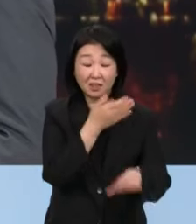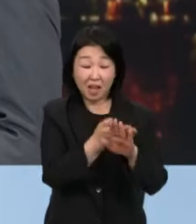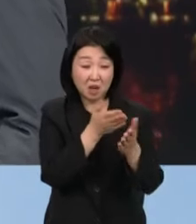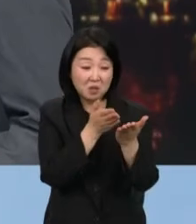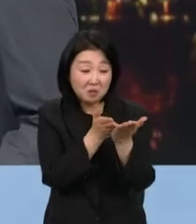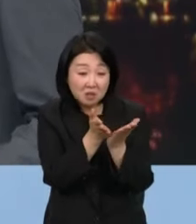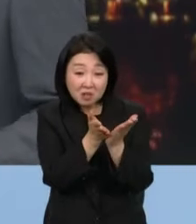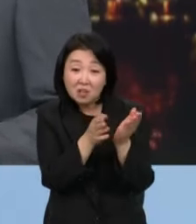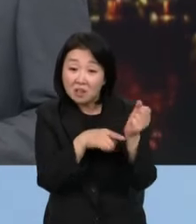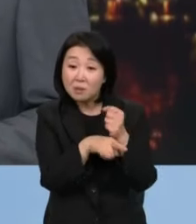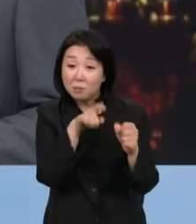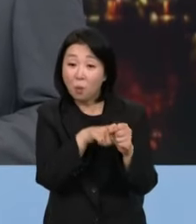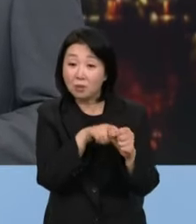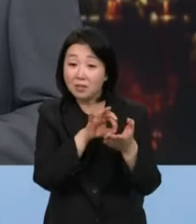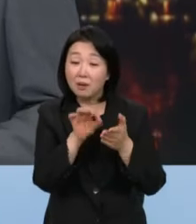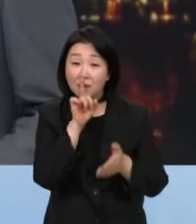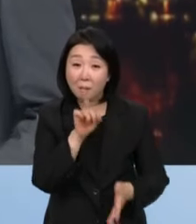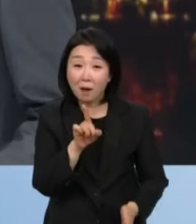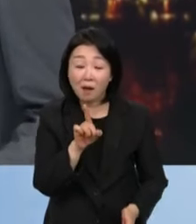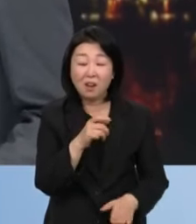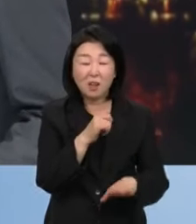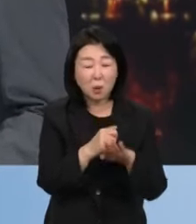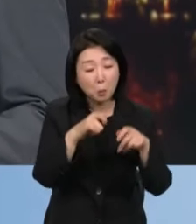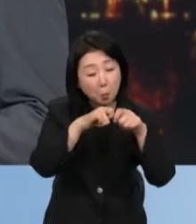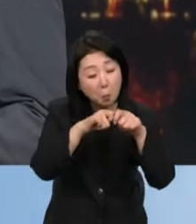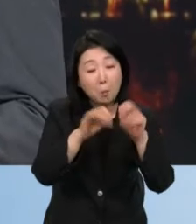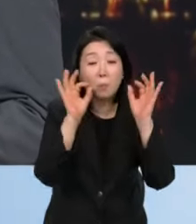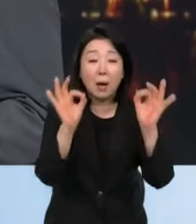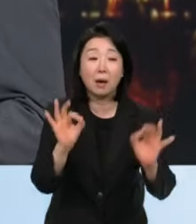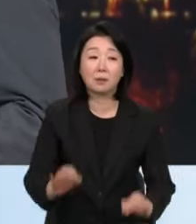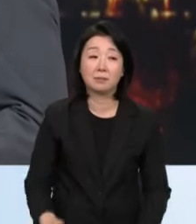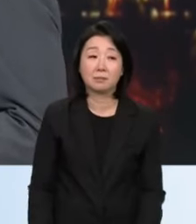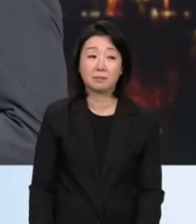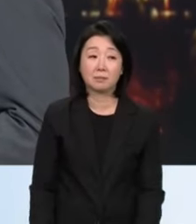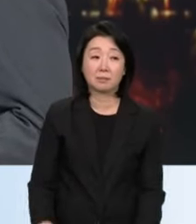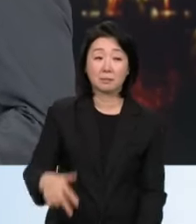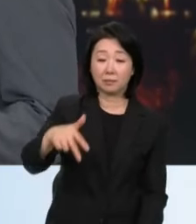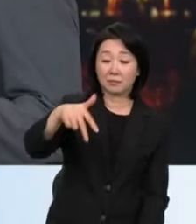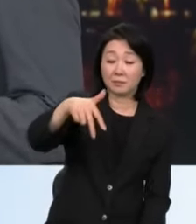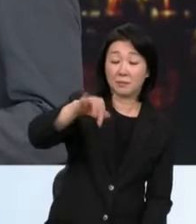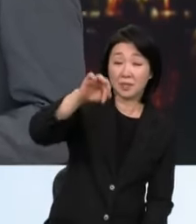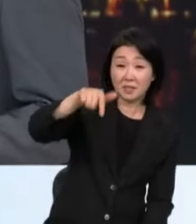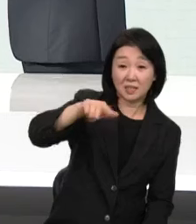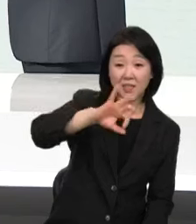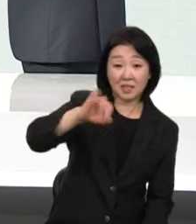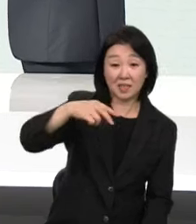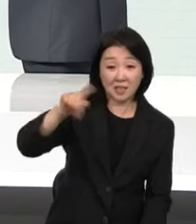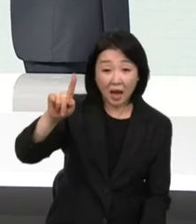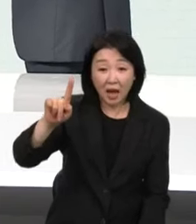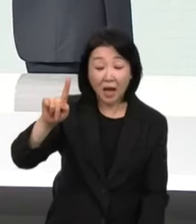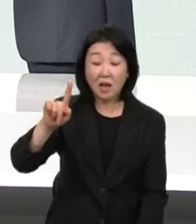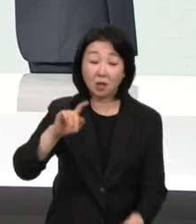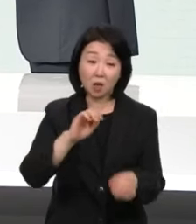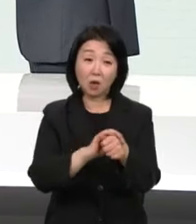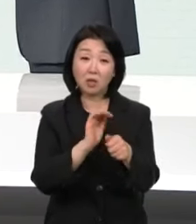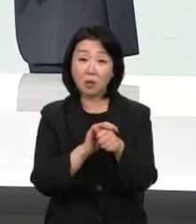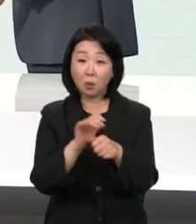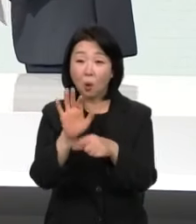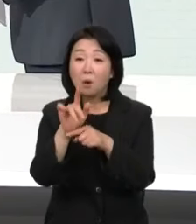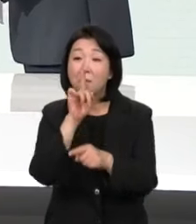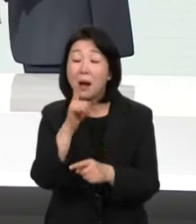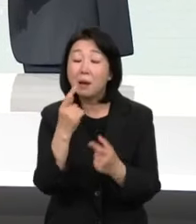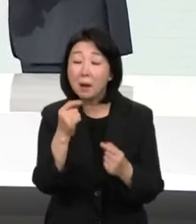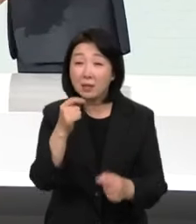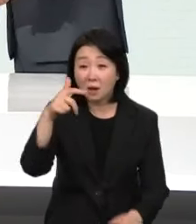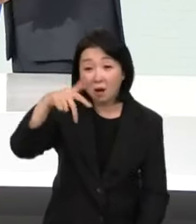이런 그렇습니까? 뜻입니까? 예, 그렇습니다. 그래서 좀 하나씩 따져 보면요. 예. 자, 직이다는 죽이다라는 경상도 방언이 맞습니다. 자, 그리고